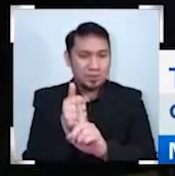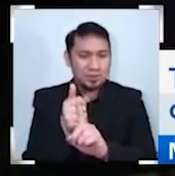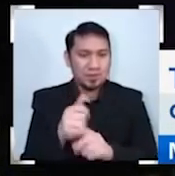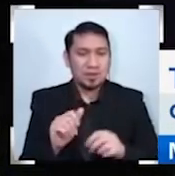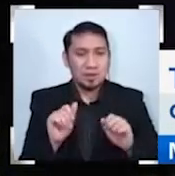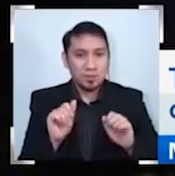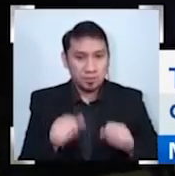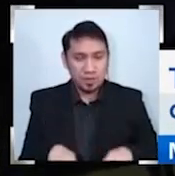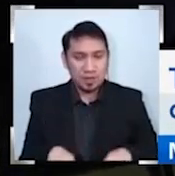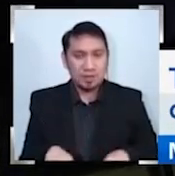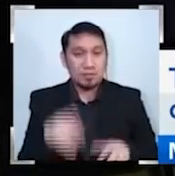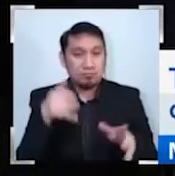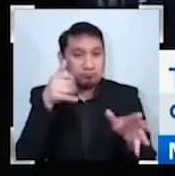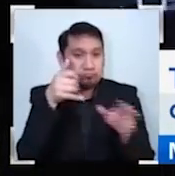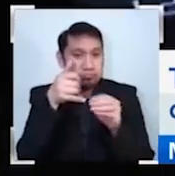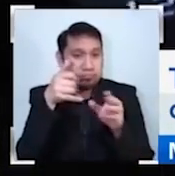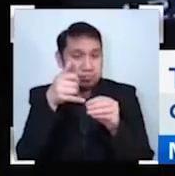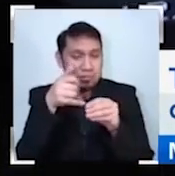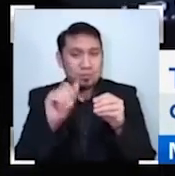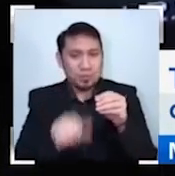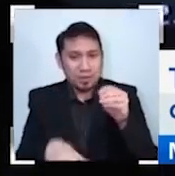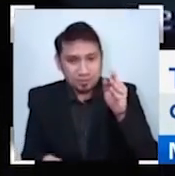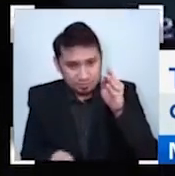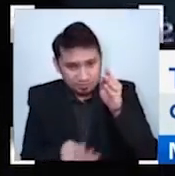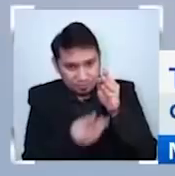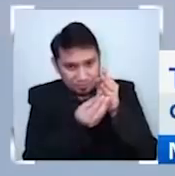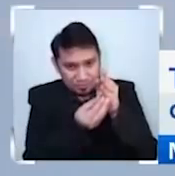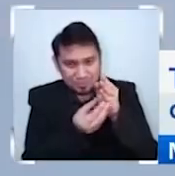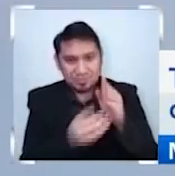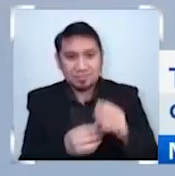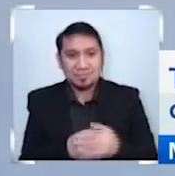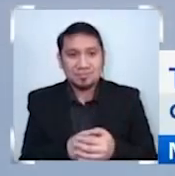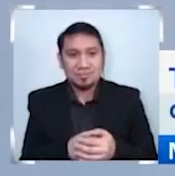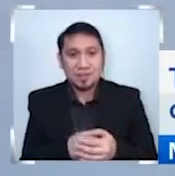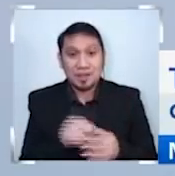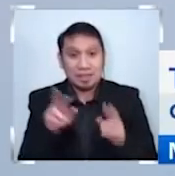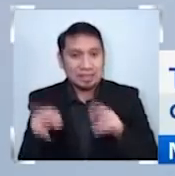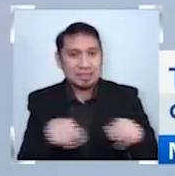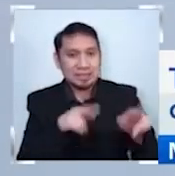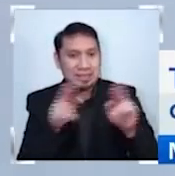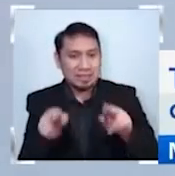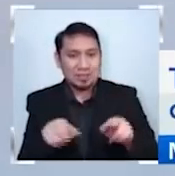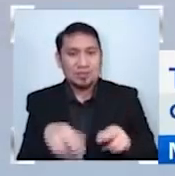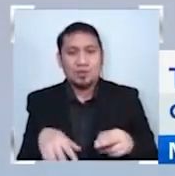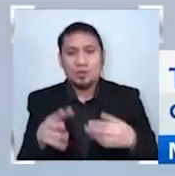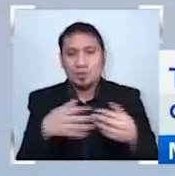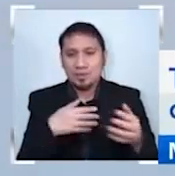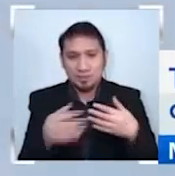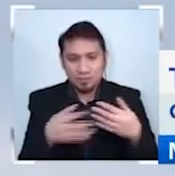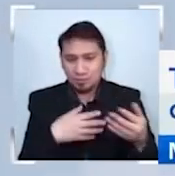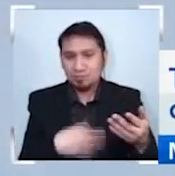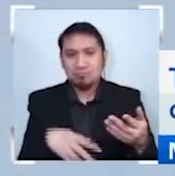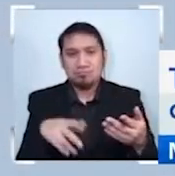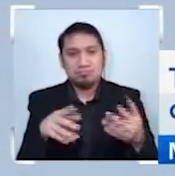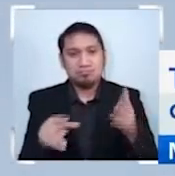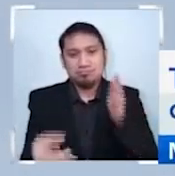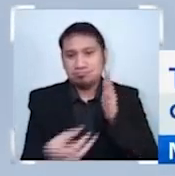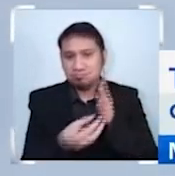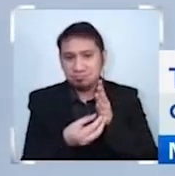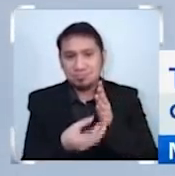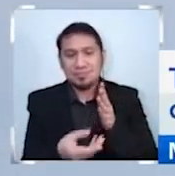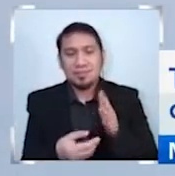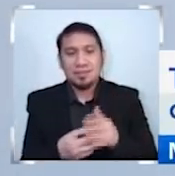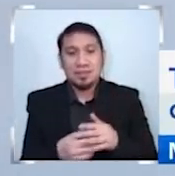video gamit ang ikinabit na kamera ng sirang CCTV, video transmitter at video receiver. Ayon kay Christopher, kahit limitado